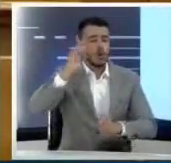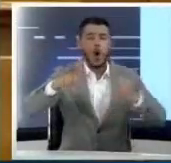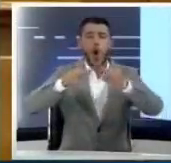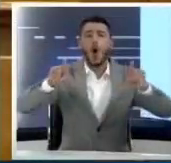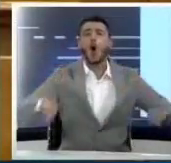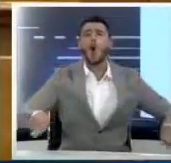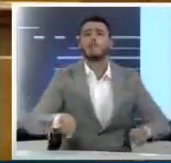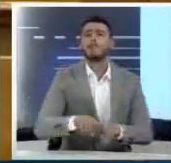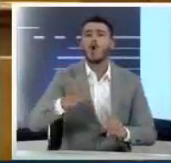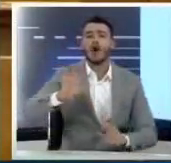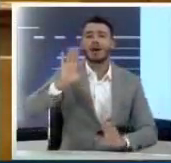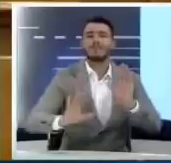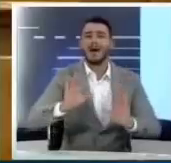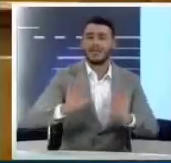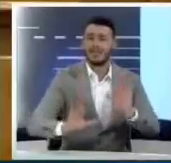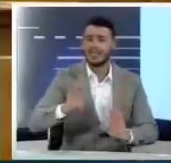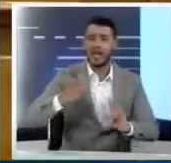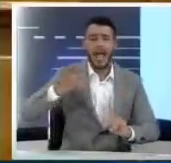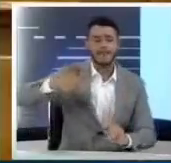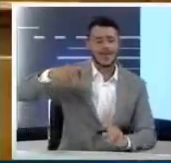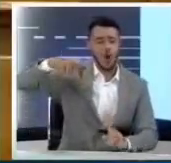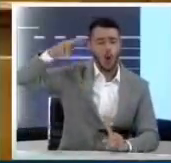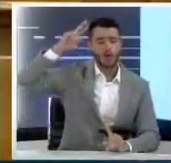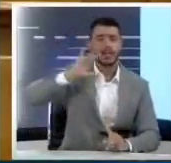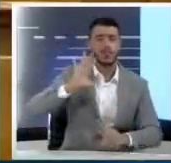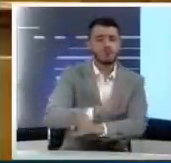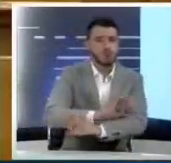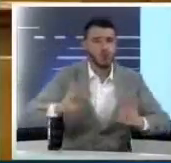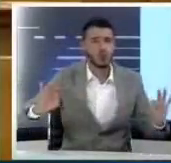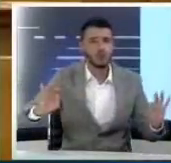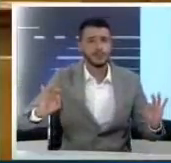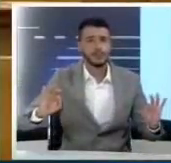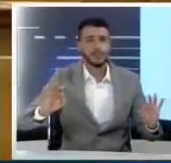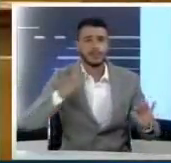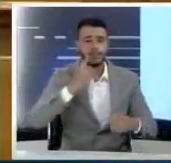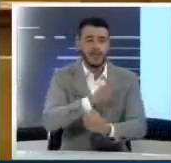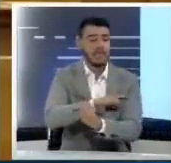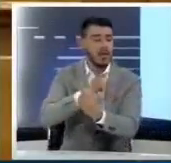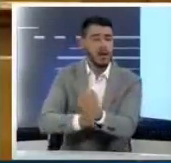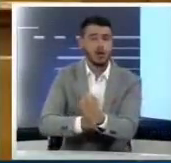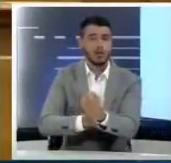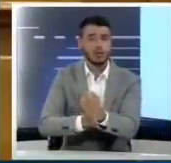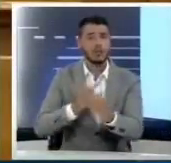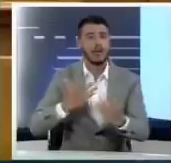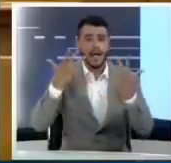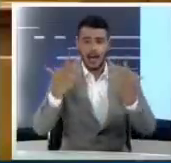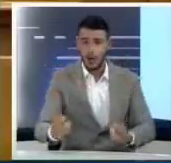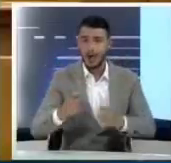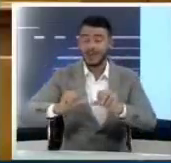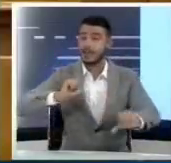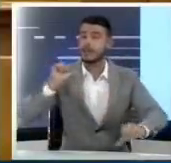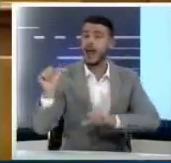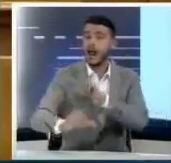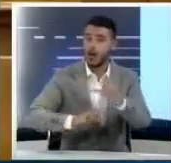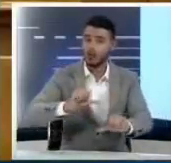σπρώξιμο πίσω των επιτοκίων, με την δυνατότητα να αλλάξουμε ακριβό και